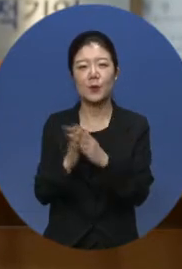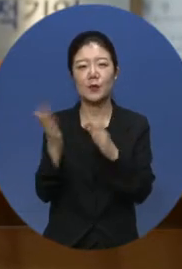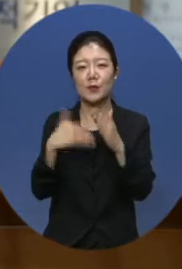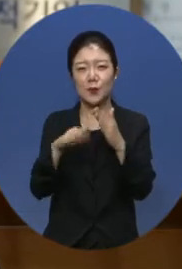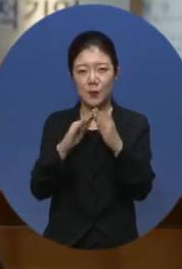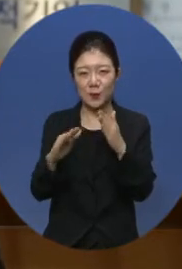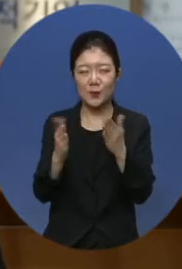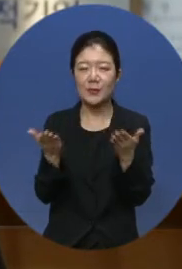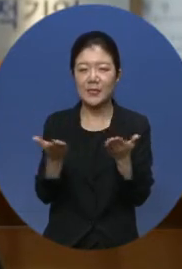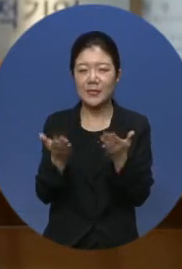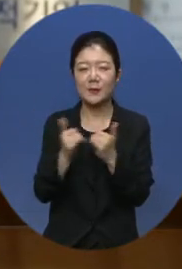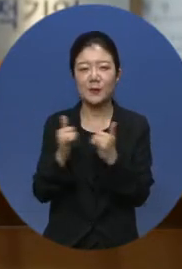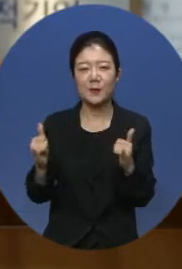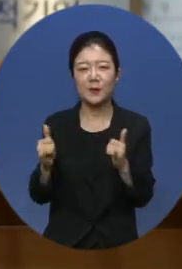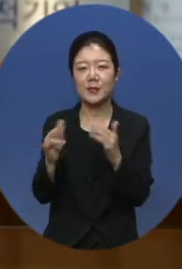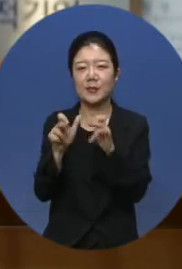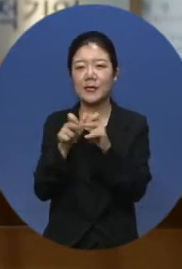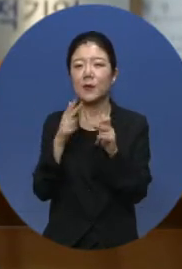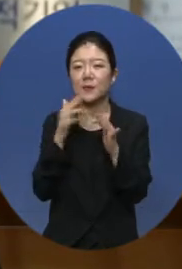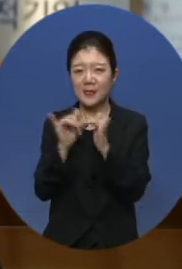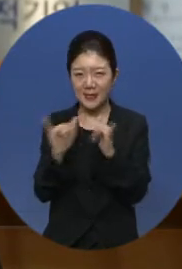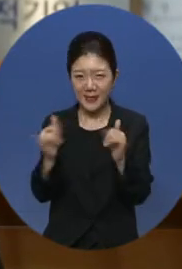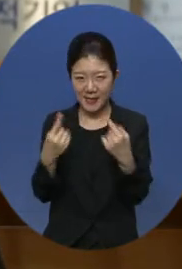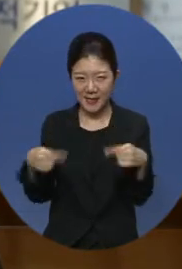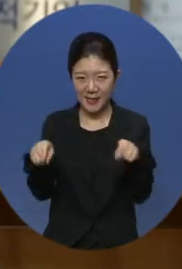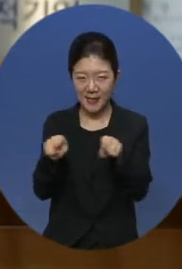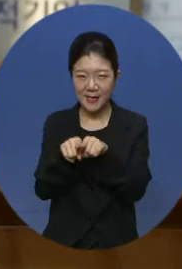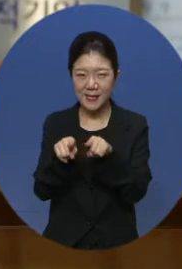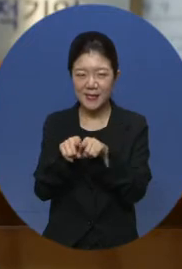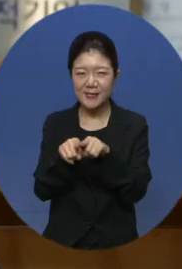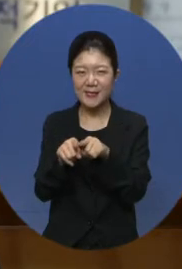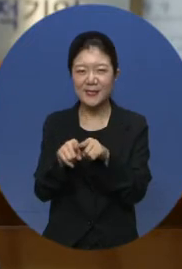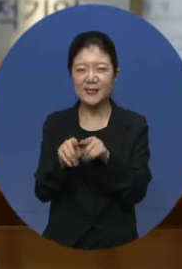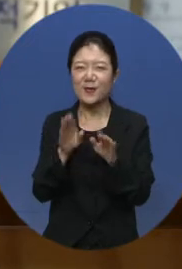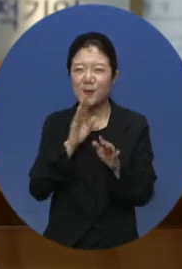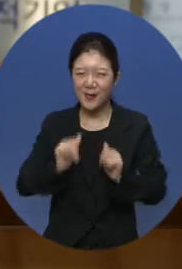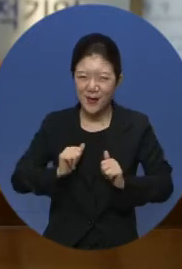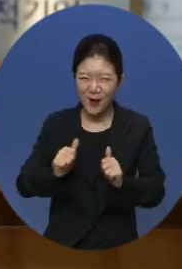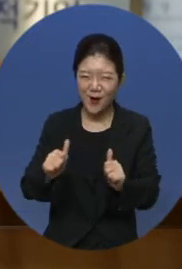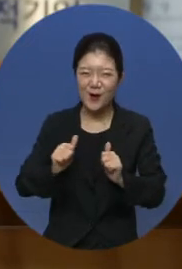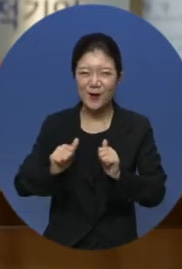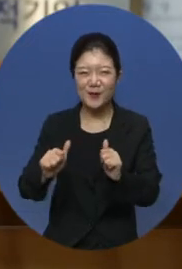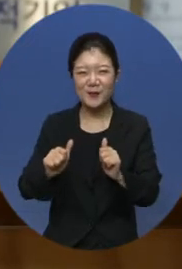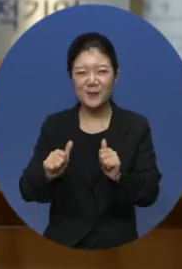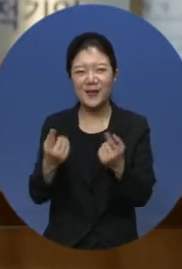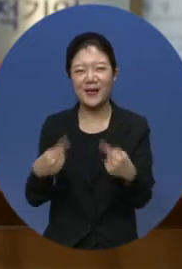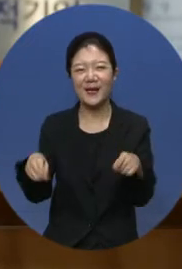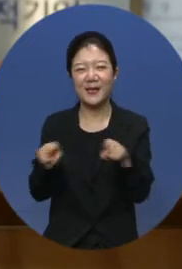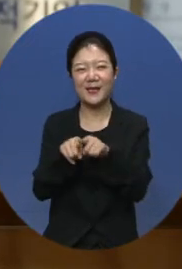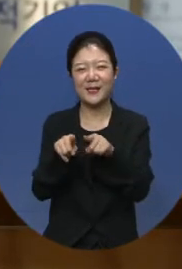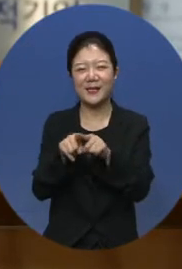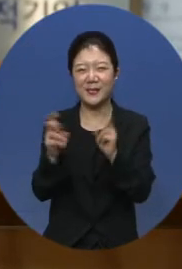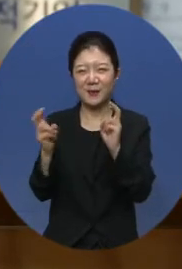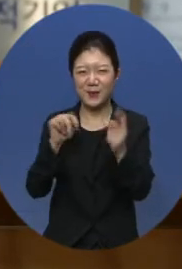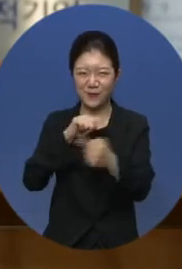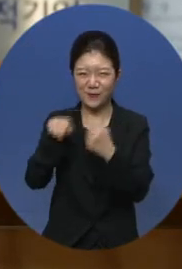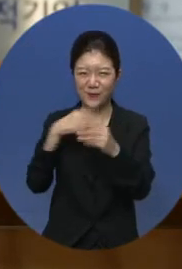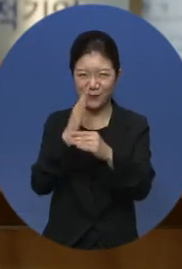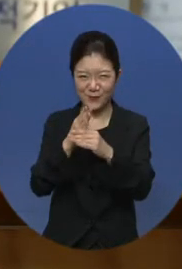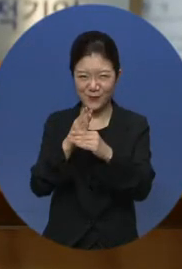정규직으로, 그리고 우리 비장애인분들과 함께 치열하게 이렇게 함께 기업을 운영하고